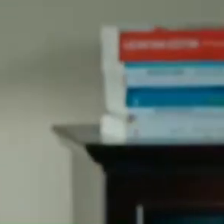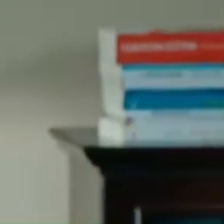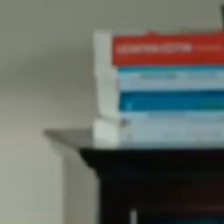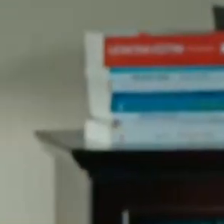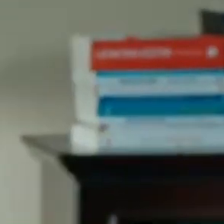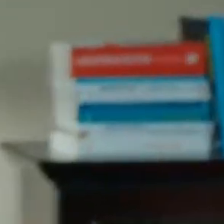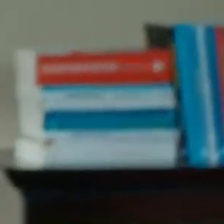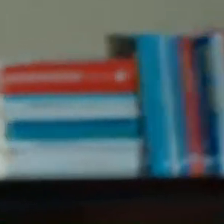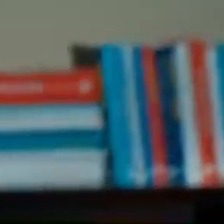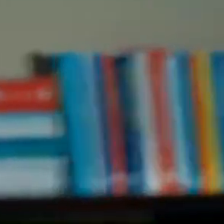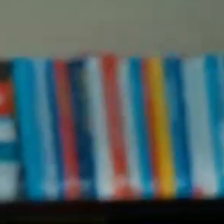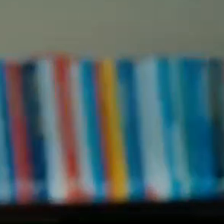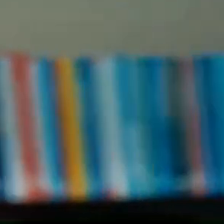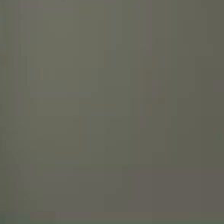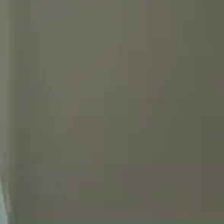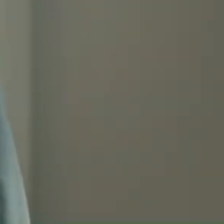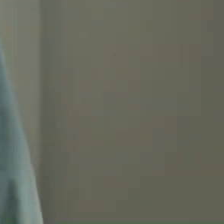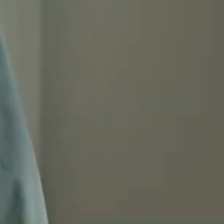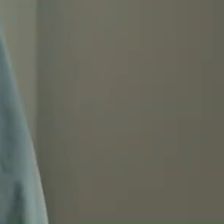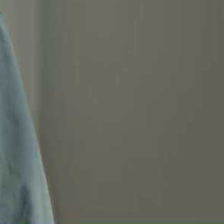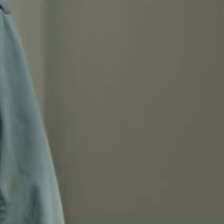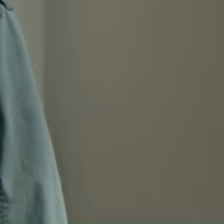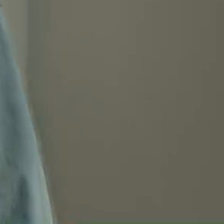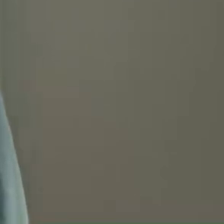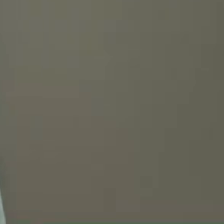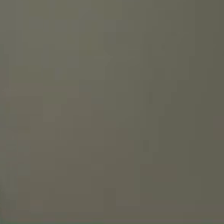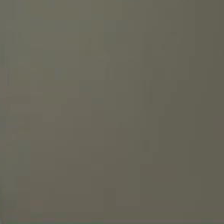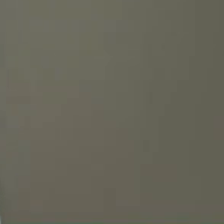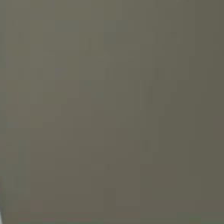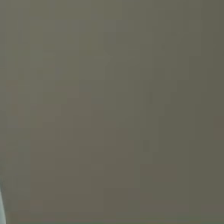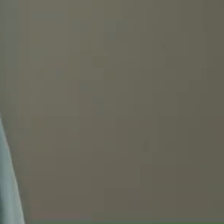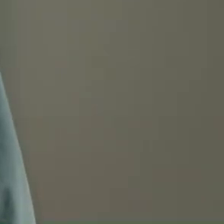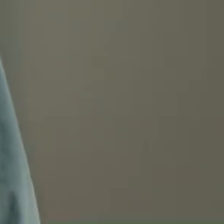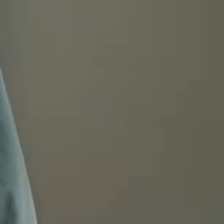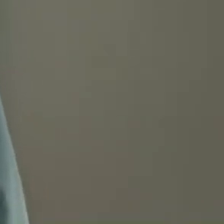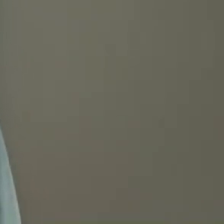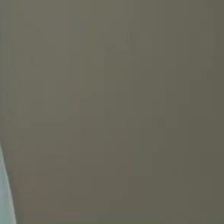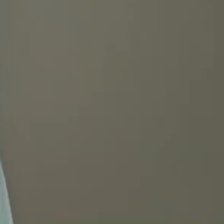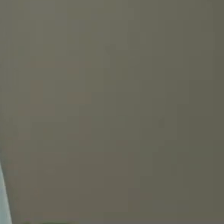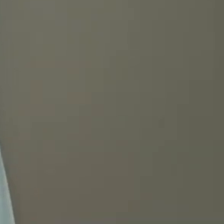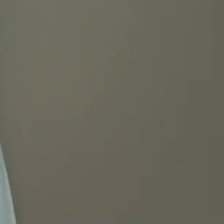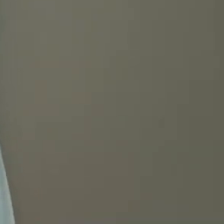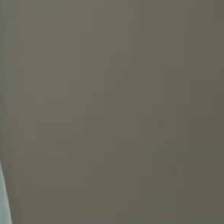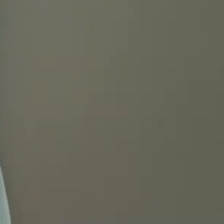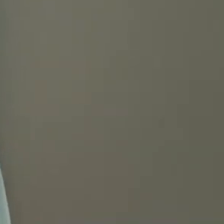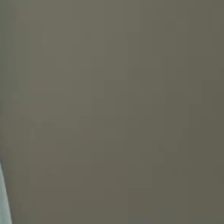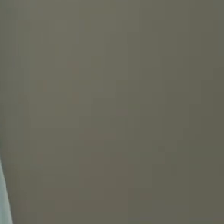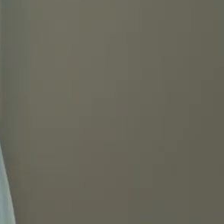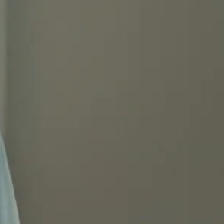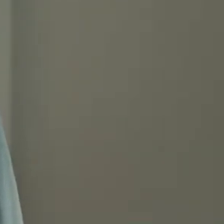Yürüyüp elinde kalan dilimden bir parça daha ısırdı. İyice yaklaştı Devran'a. Salatalık tutan elini Devran'ın yüzüne iyice